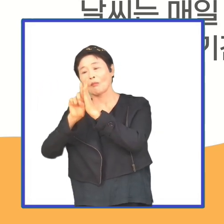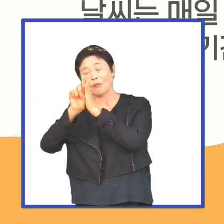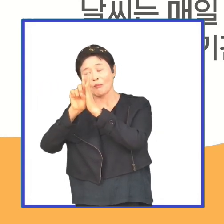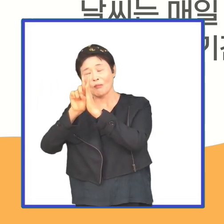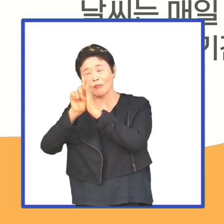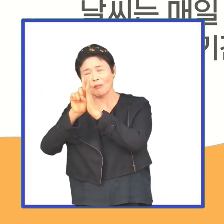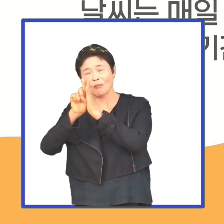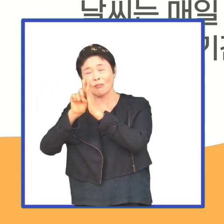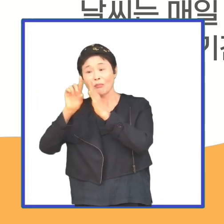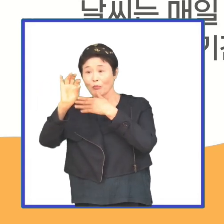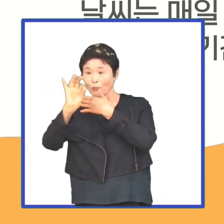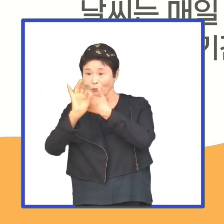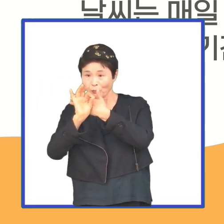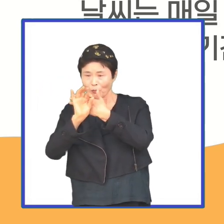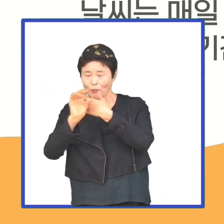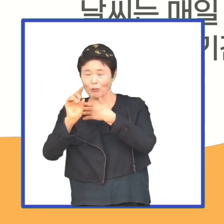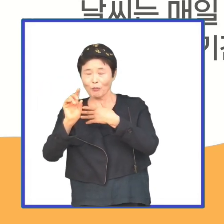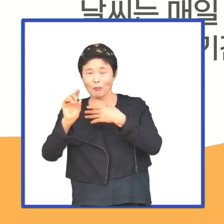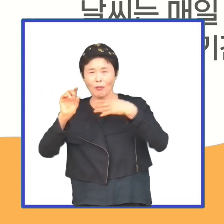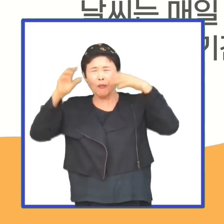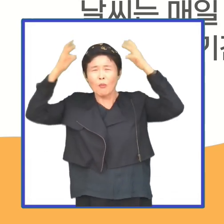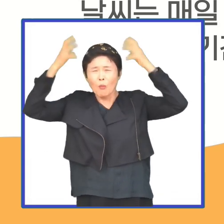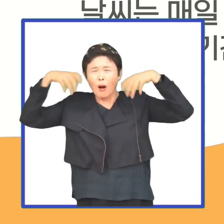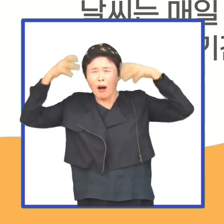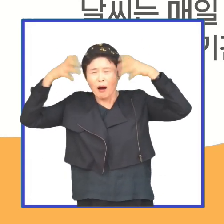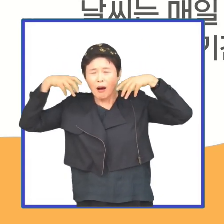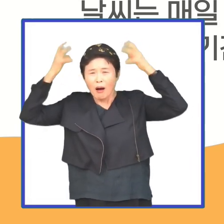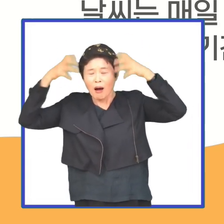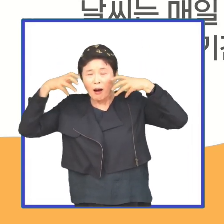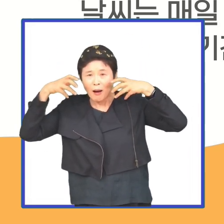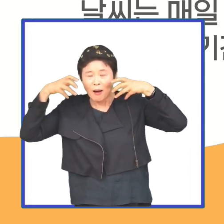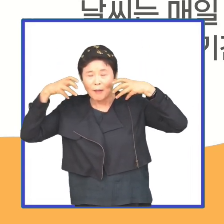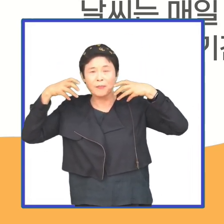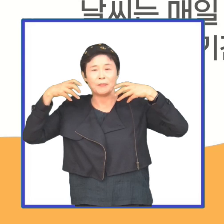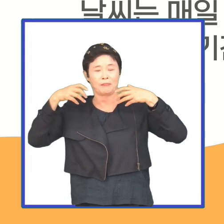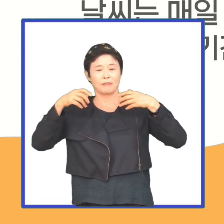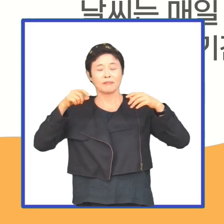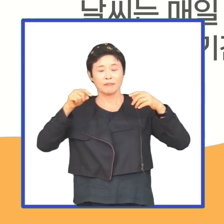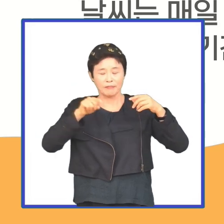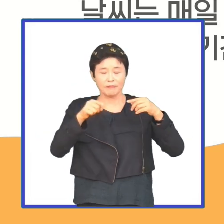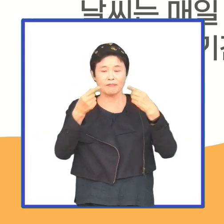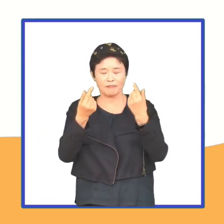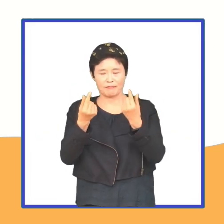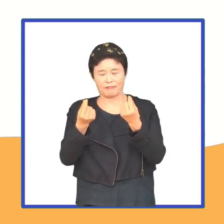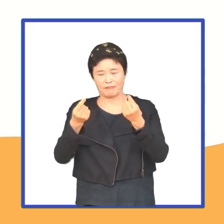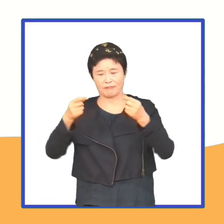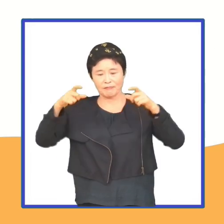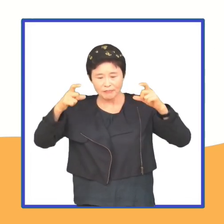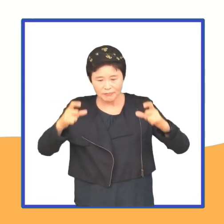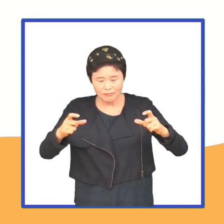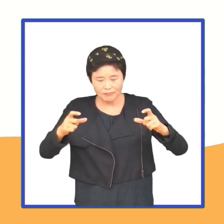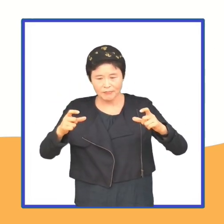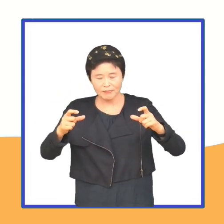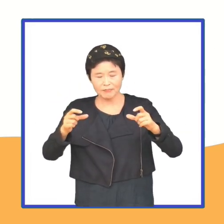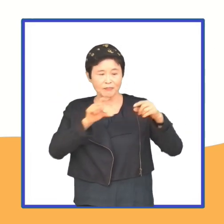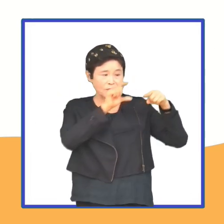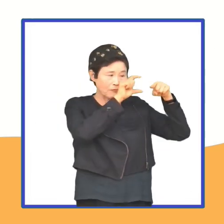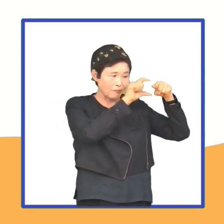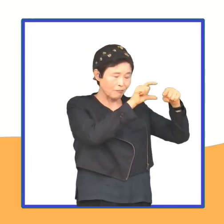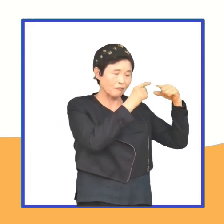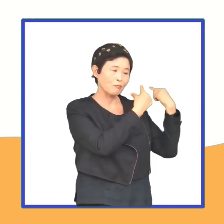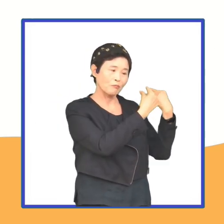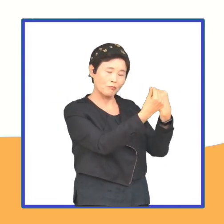40도까지 올라간다면 어떨 것 같나요? 매우 덥겠죠. 기후변화는 이처럼 한 지역에서